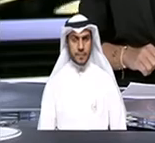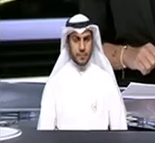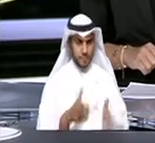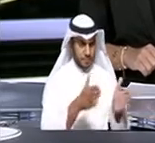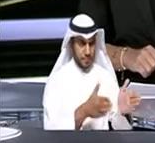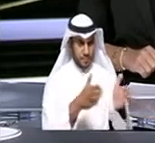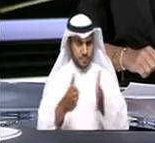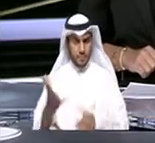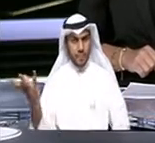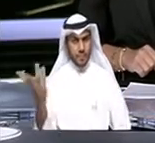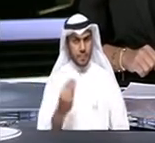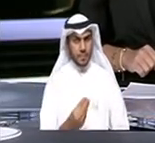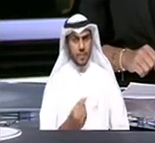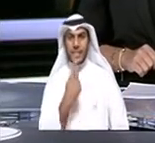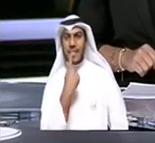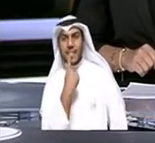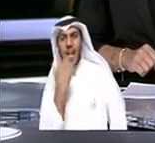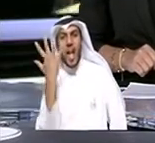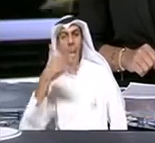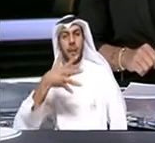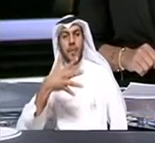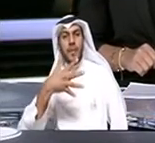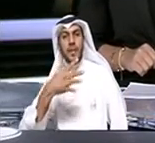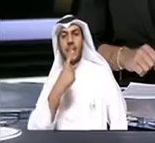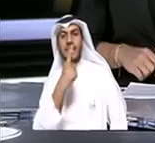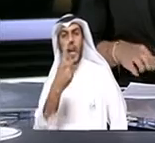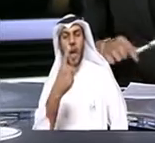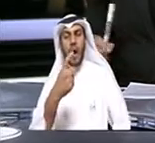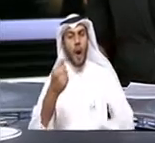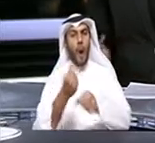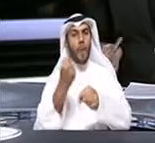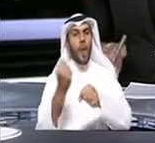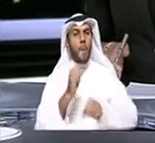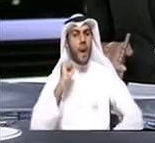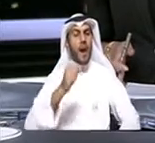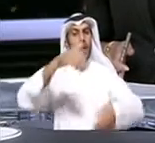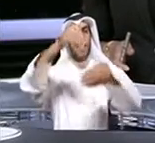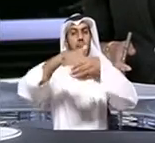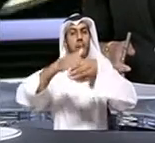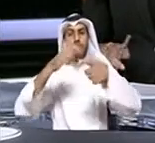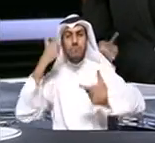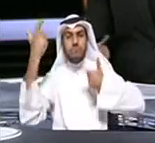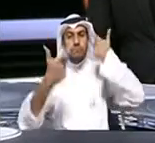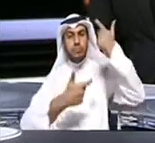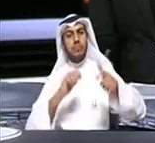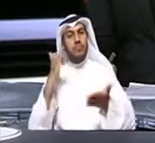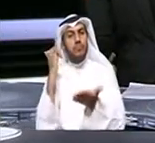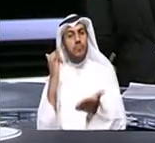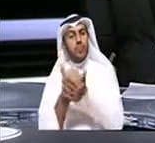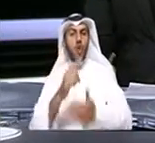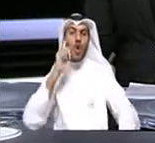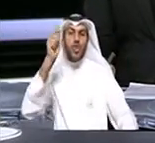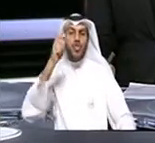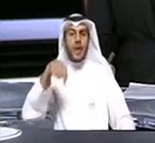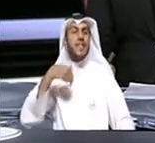بعد مضي 50 عاماً على إشراف رجال القضاء والنيابة العامة على العملية الانتخابية، سيكتب للمرأة الكويتية الإشراف